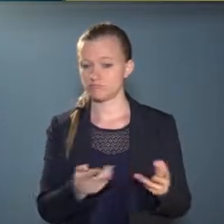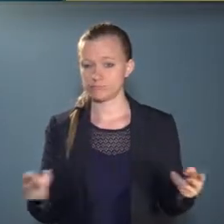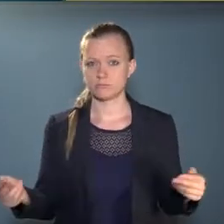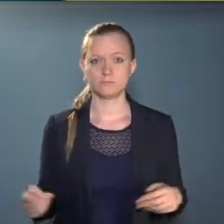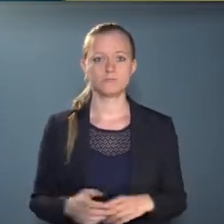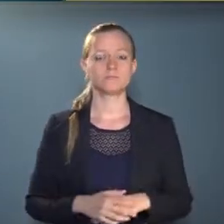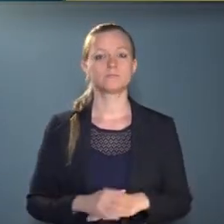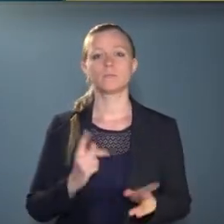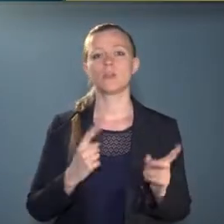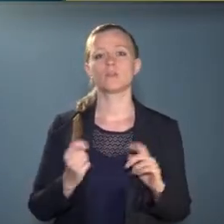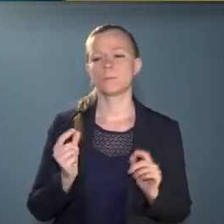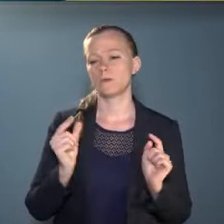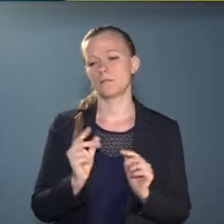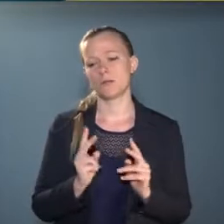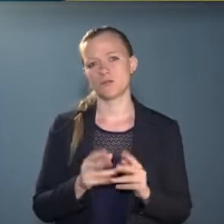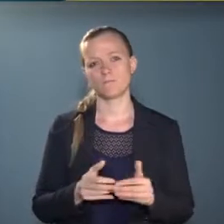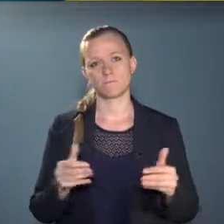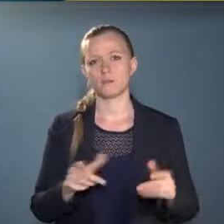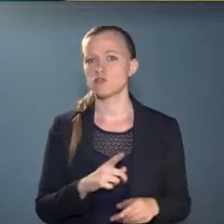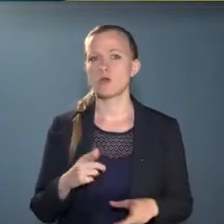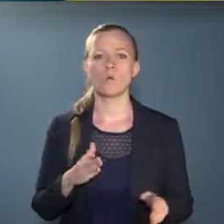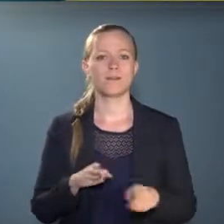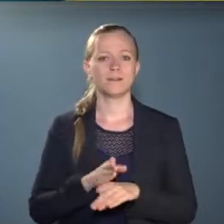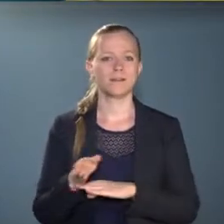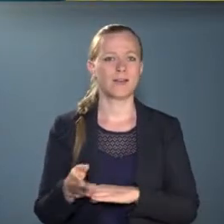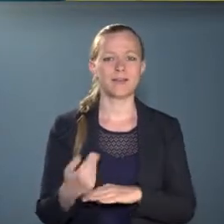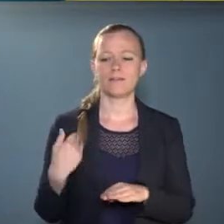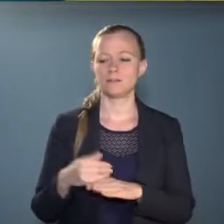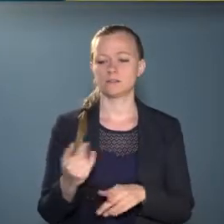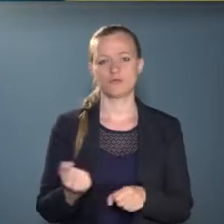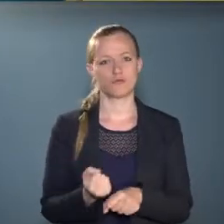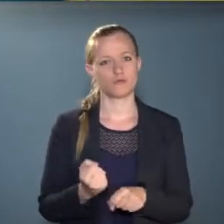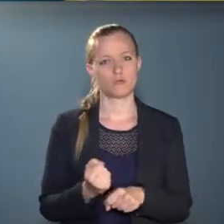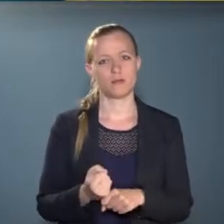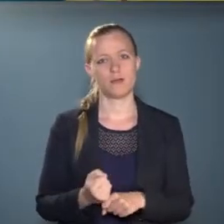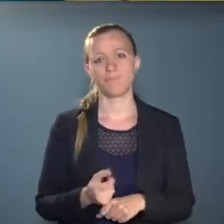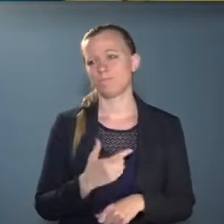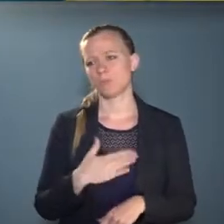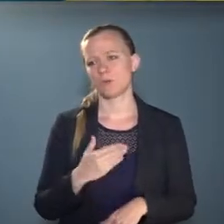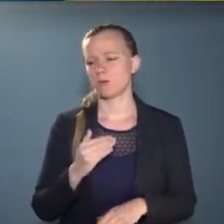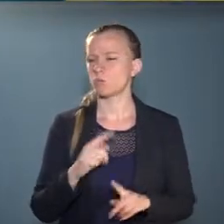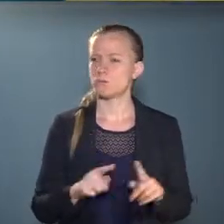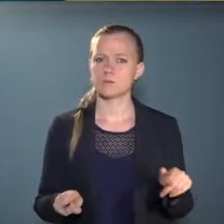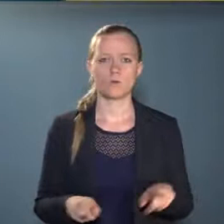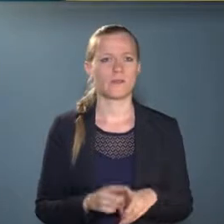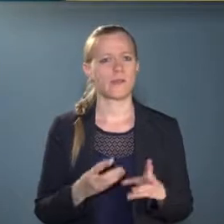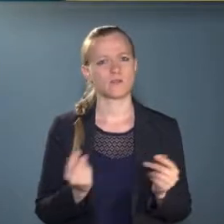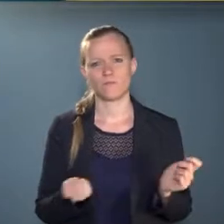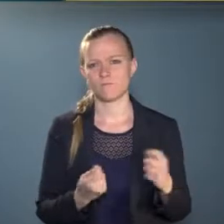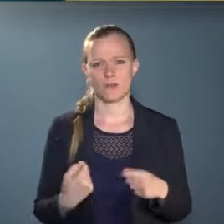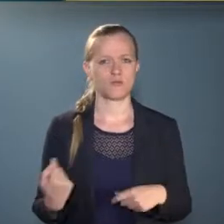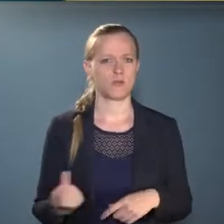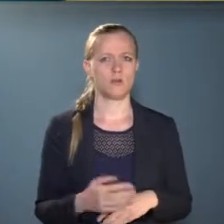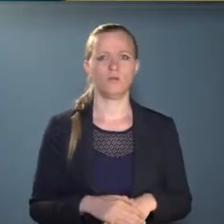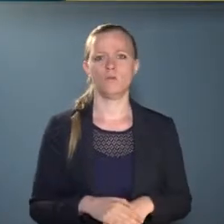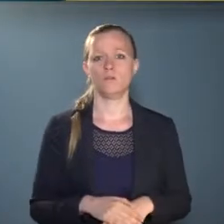Én azt gondolom minimálisan, de csak abba az irányba, amit eddig is csináltunk. nem szeretnék különböző olyan eszközöket vásárolni,